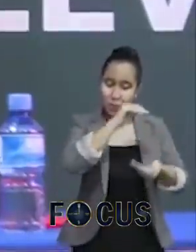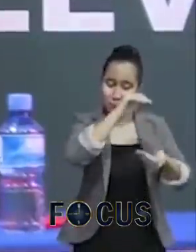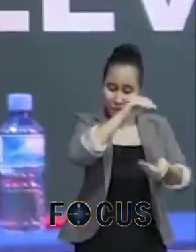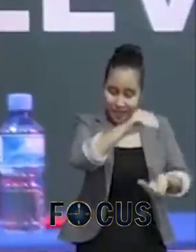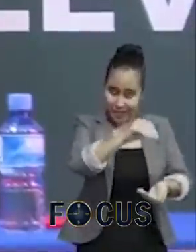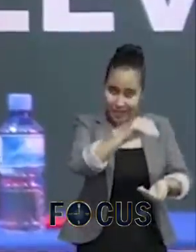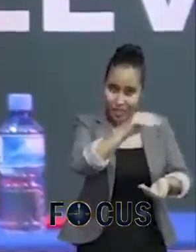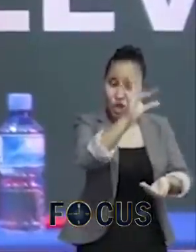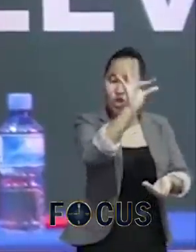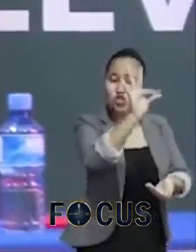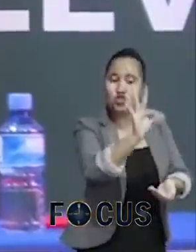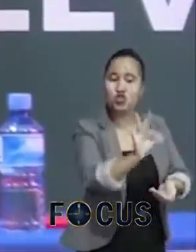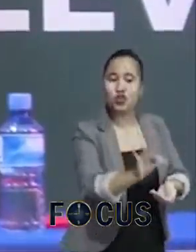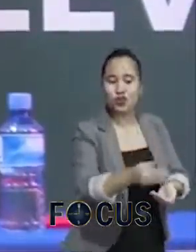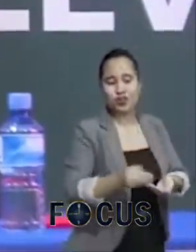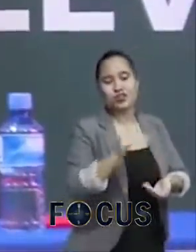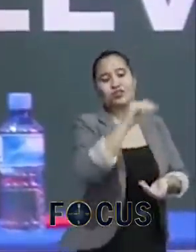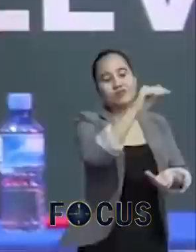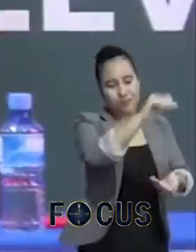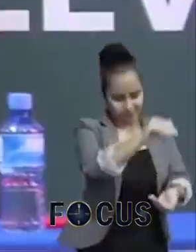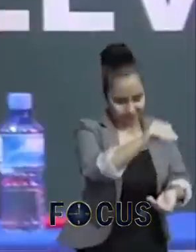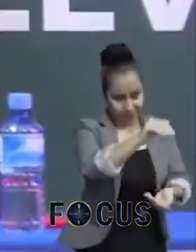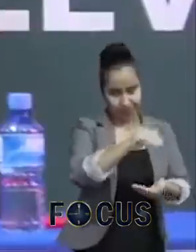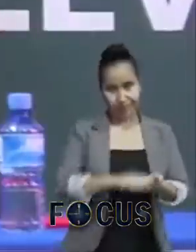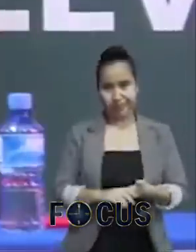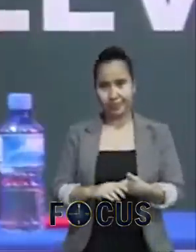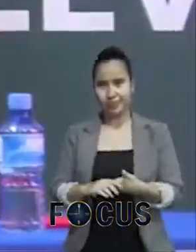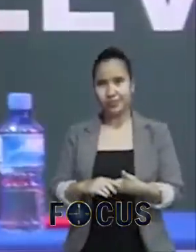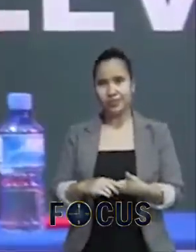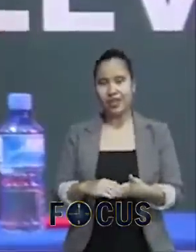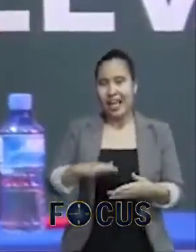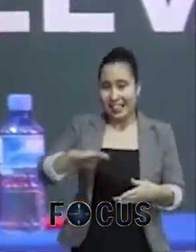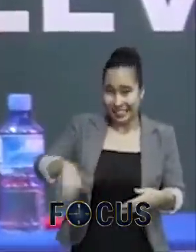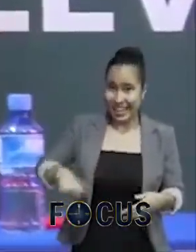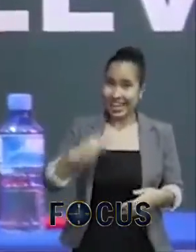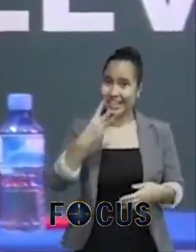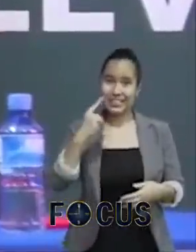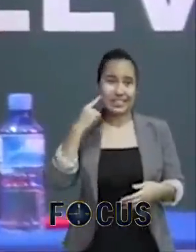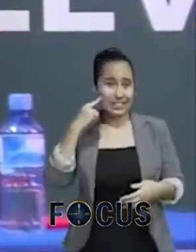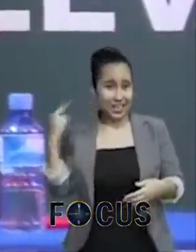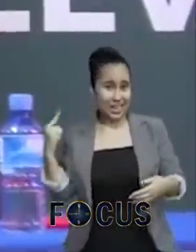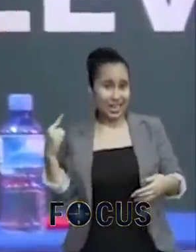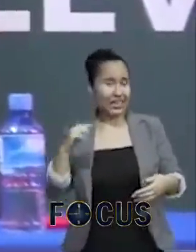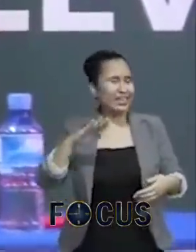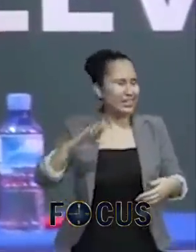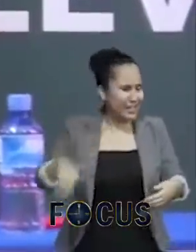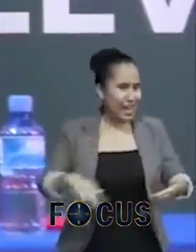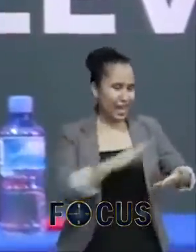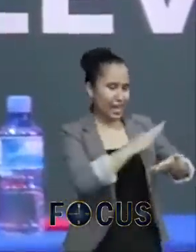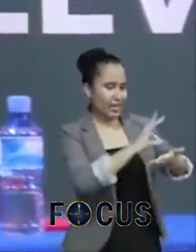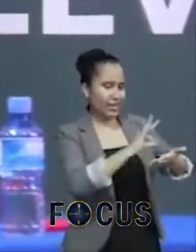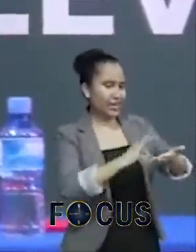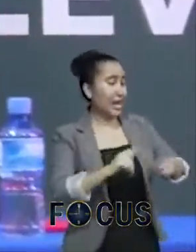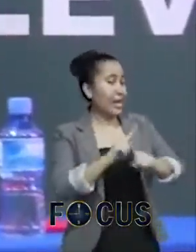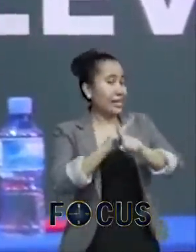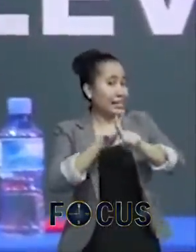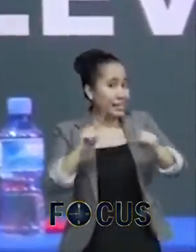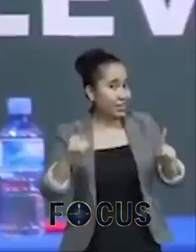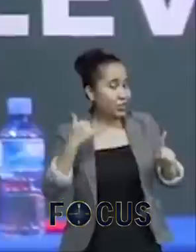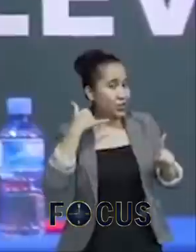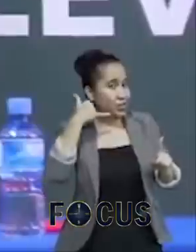worden bezorgd. Indien u dus na 3 dagen na de registratie niet wordt